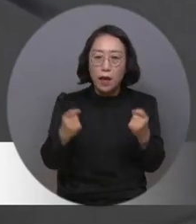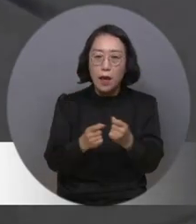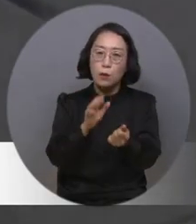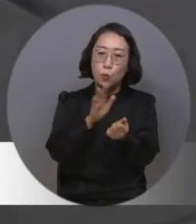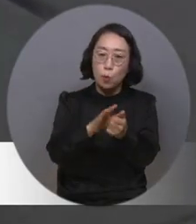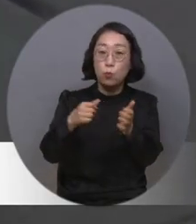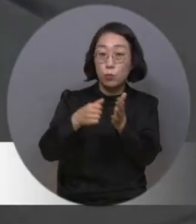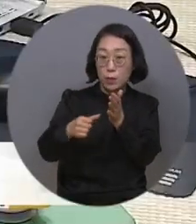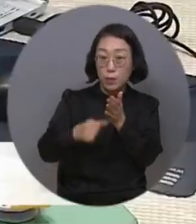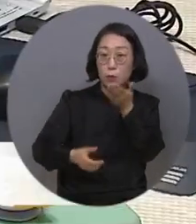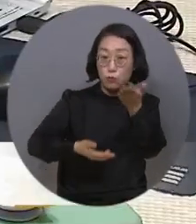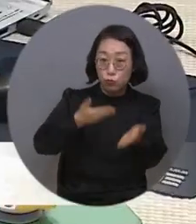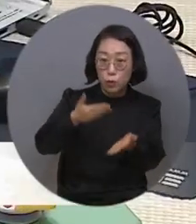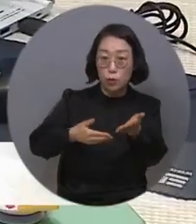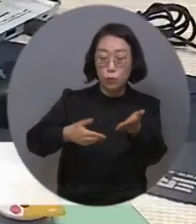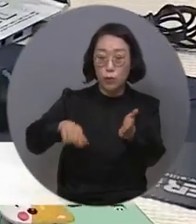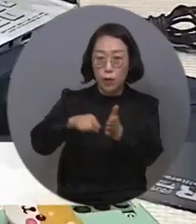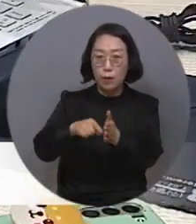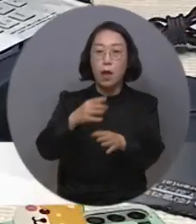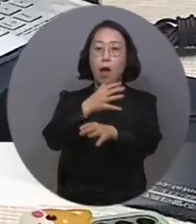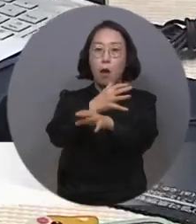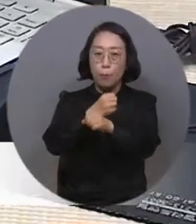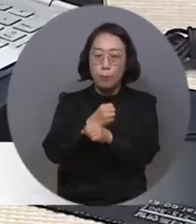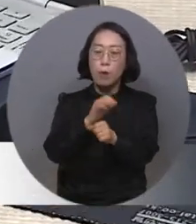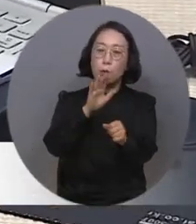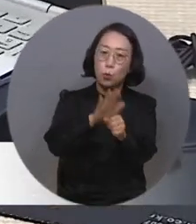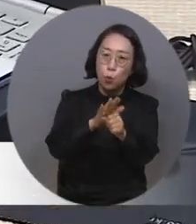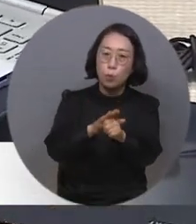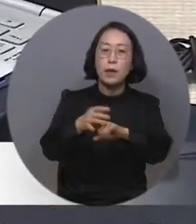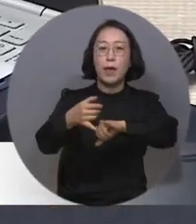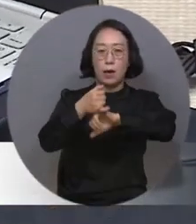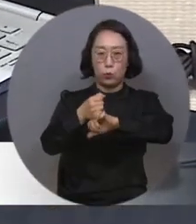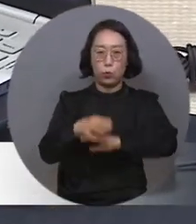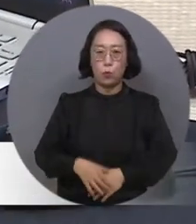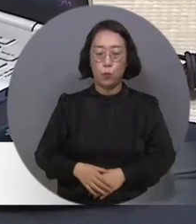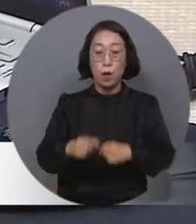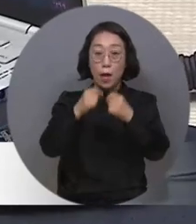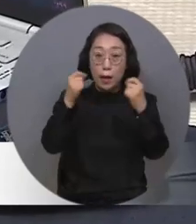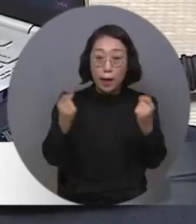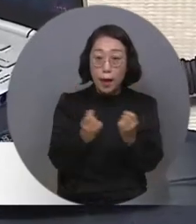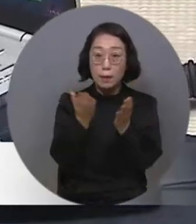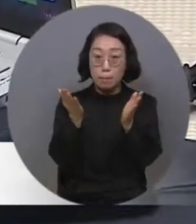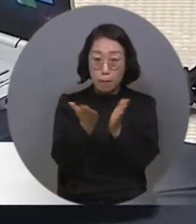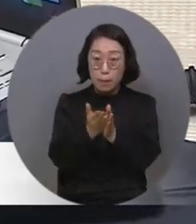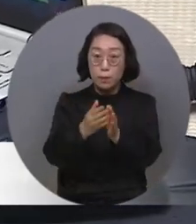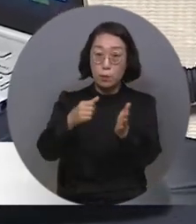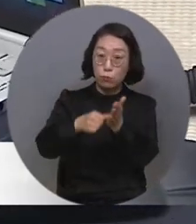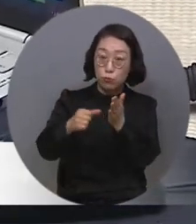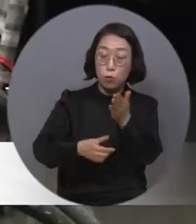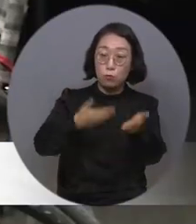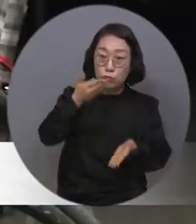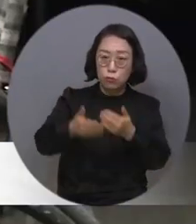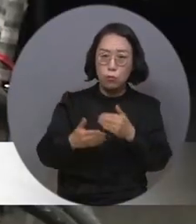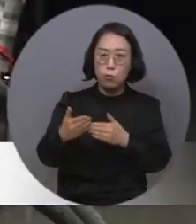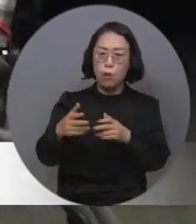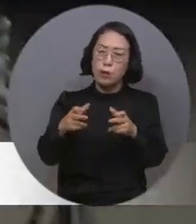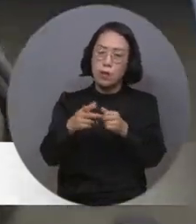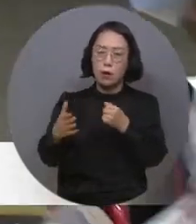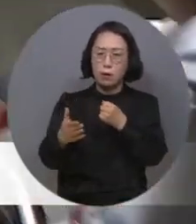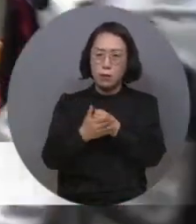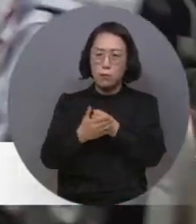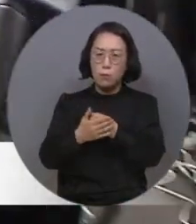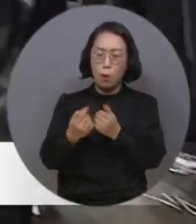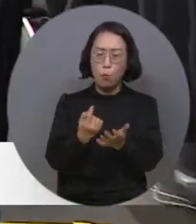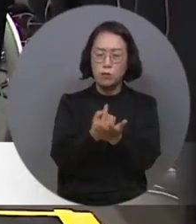지원사업 시행을 위한 상호협력을 약속했습니다 개인 보족에게 지원사업은 장애로 인한 신체적 환경적 고립 없이